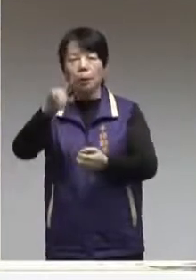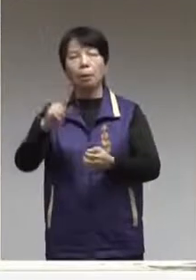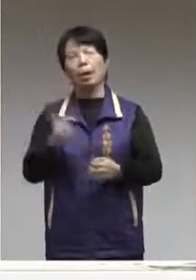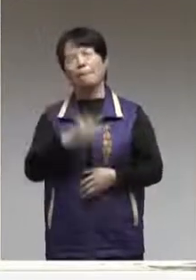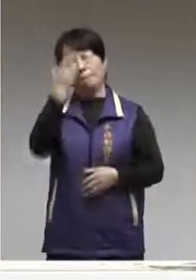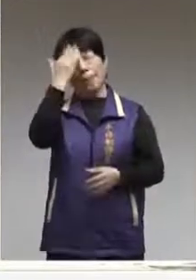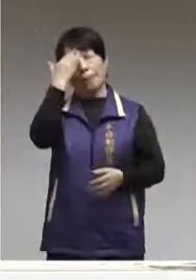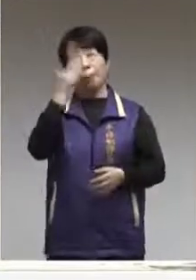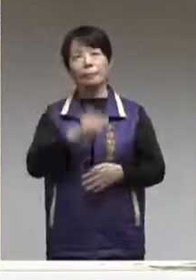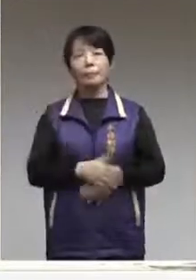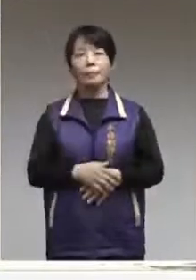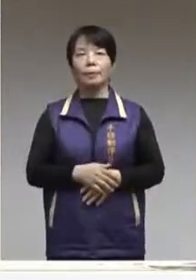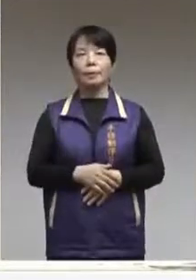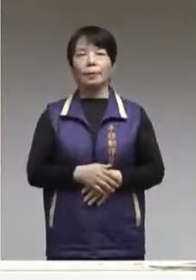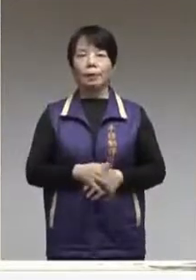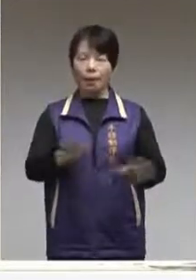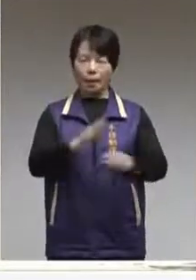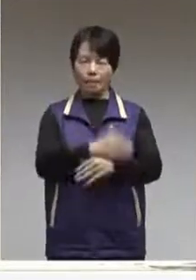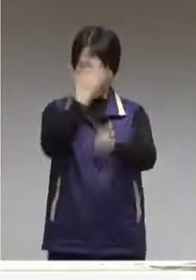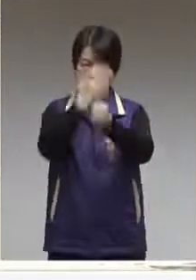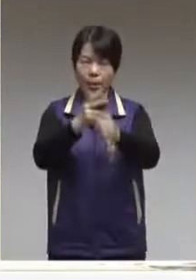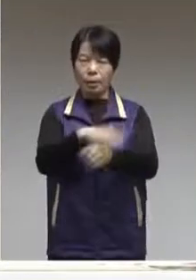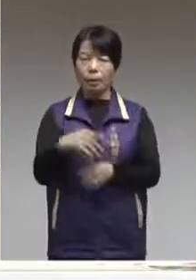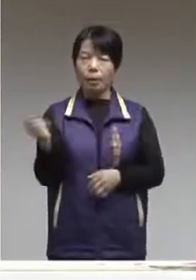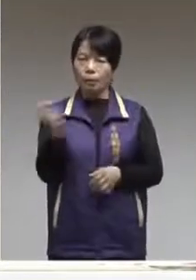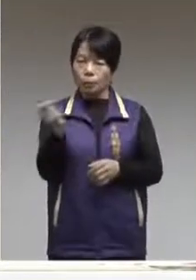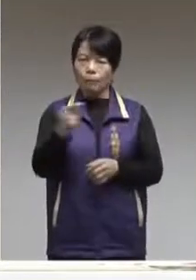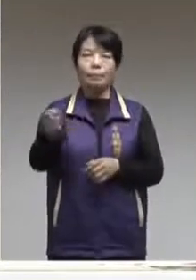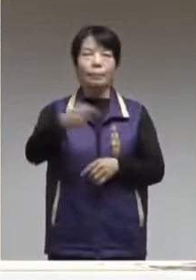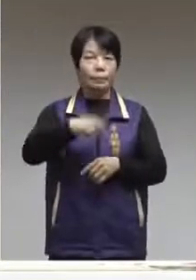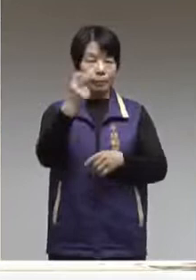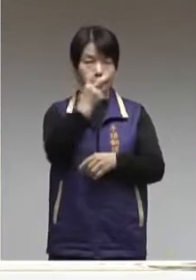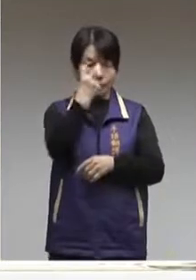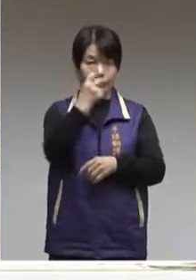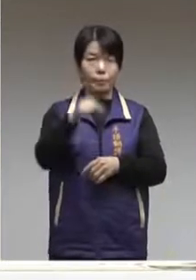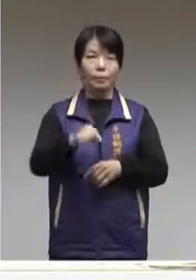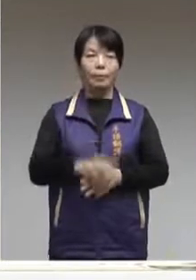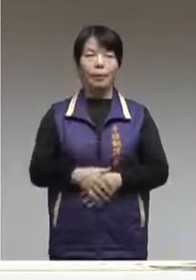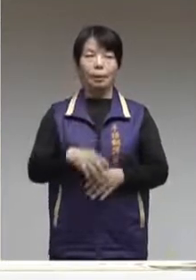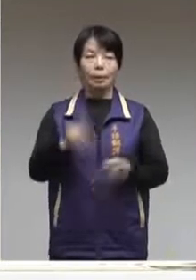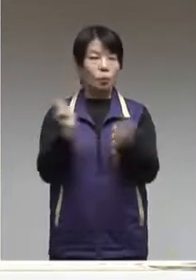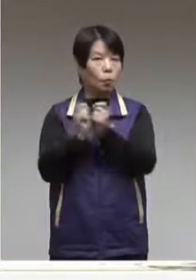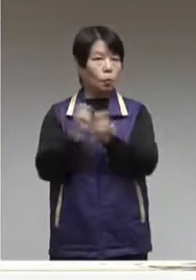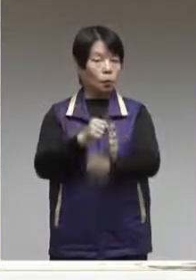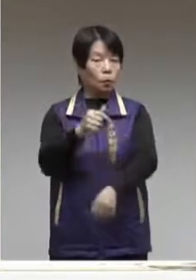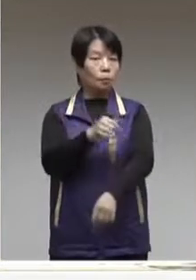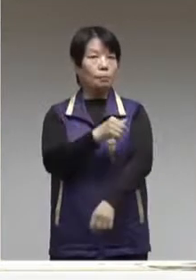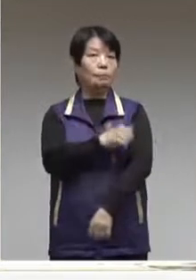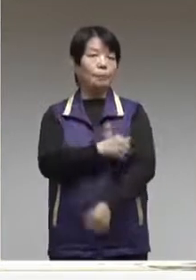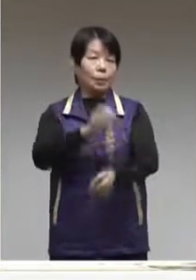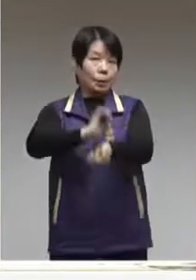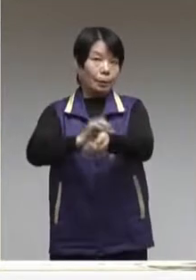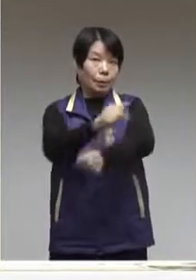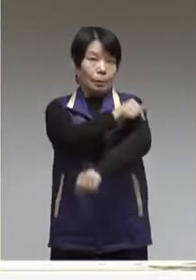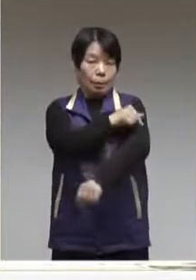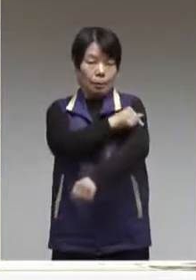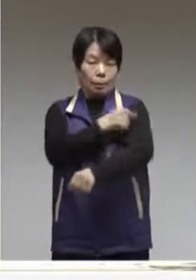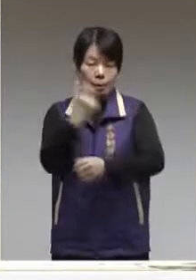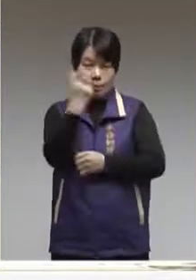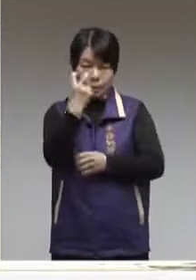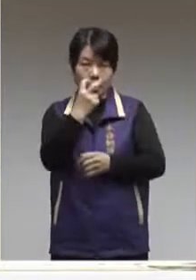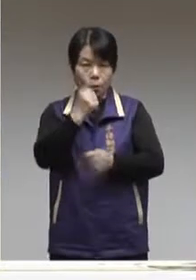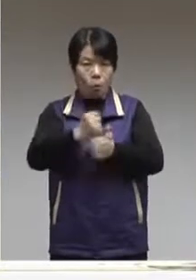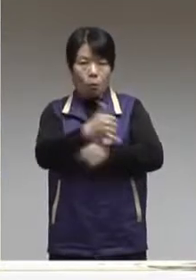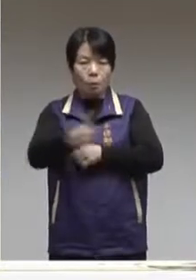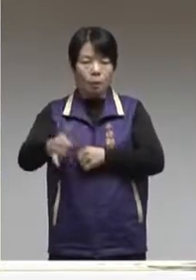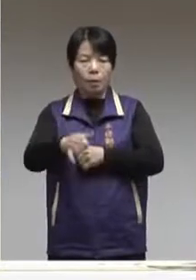的，哦，啊，所以拜托大家紧来，哦，啊，即几工，咱的医生啦、护士啦、哦，裁剪人员，拢量拢